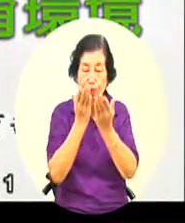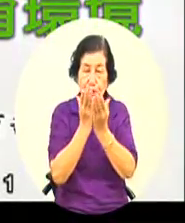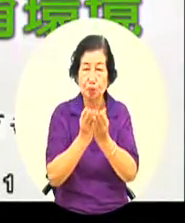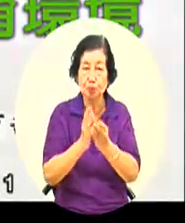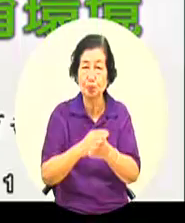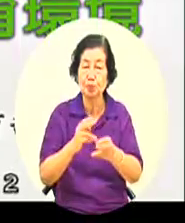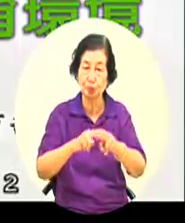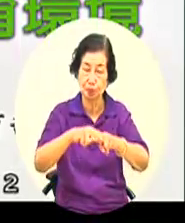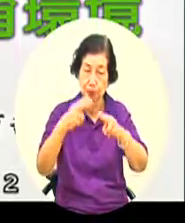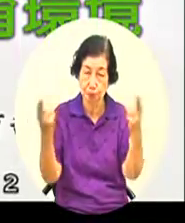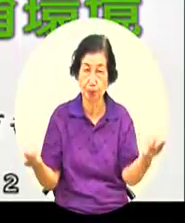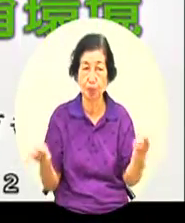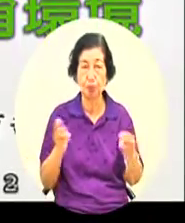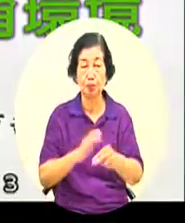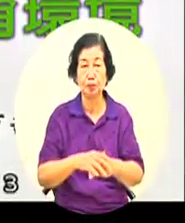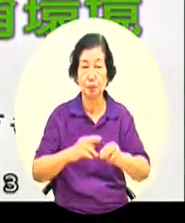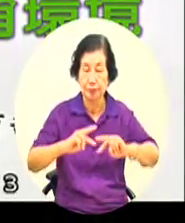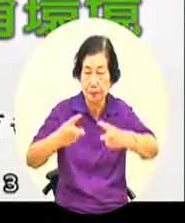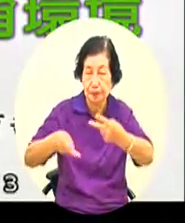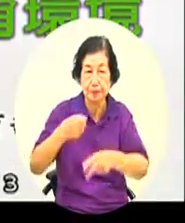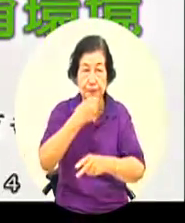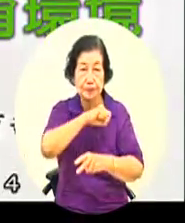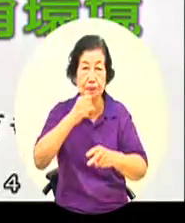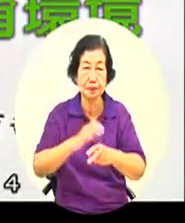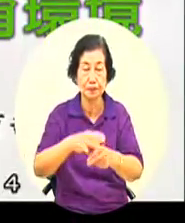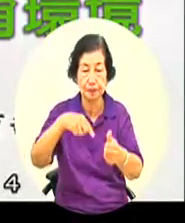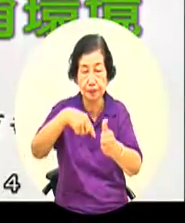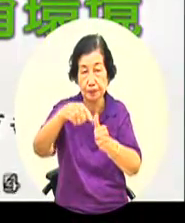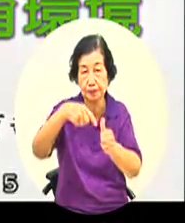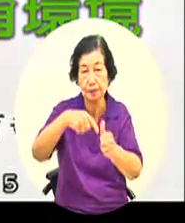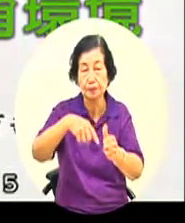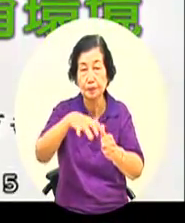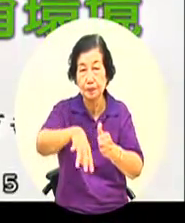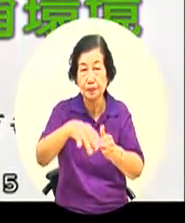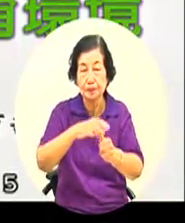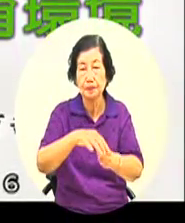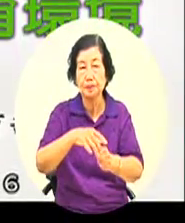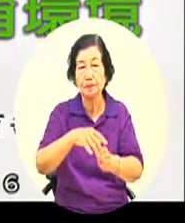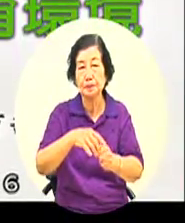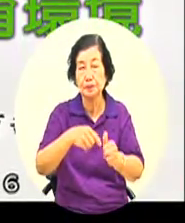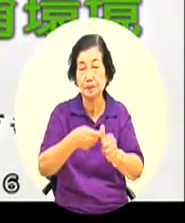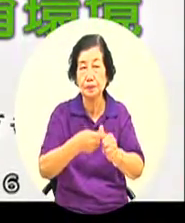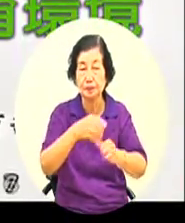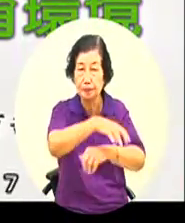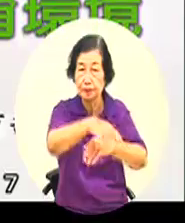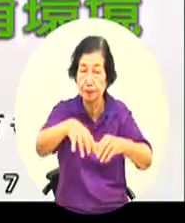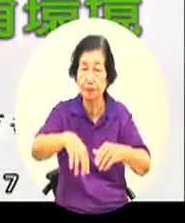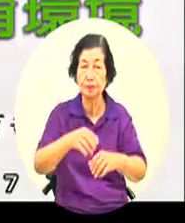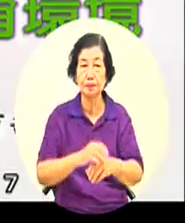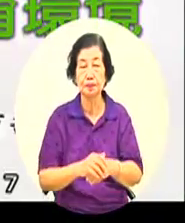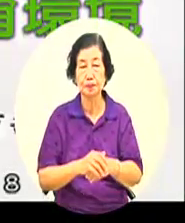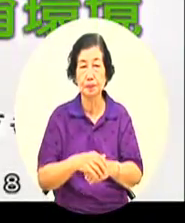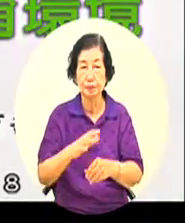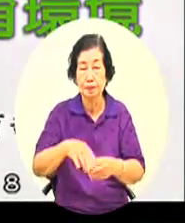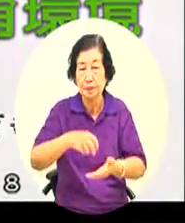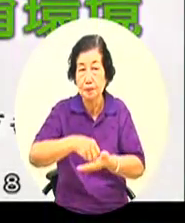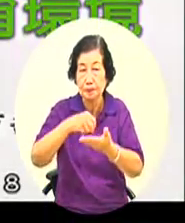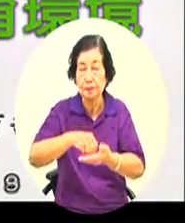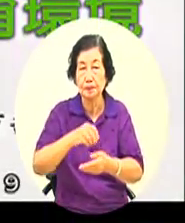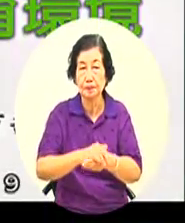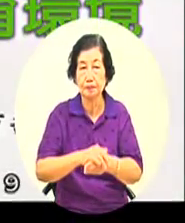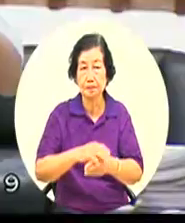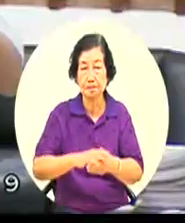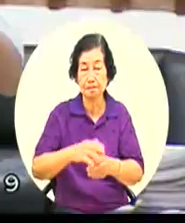变台湾教育环境。提供优质开放课程呢，是我这最近